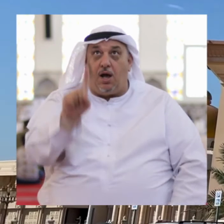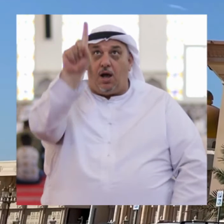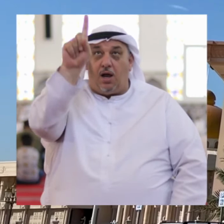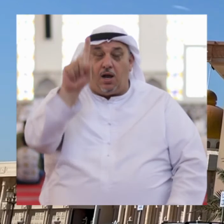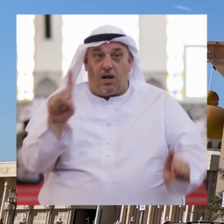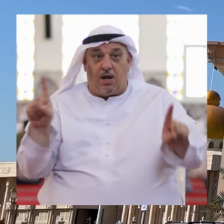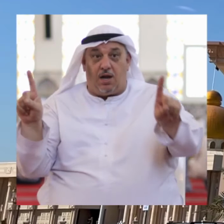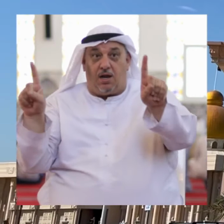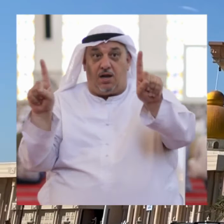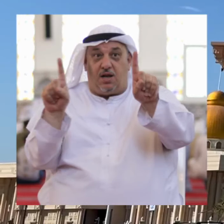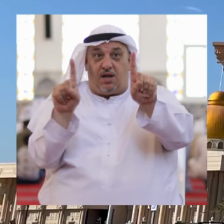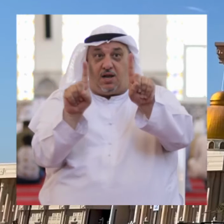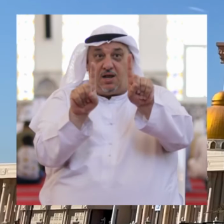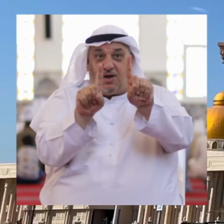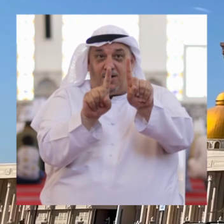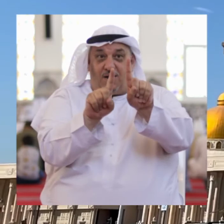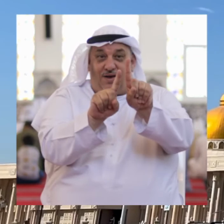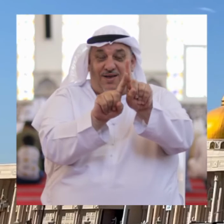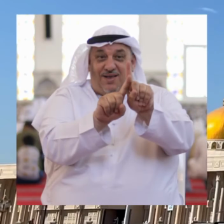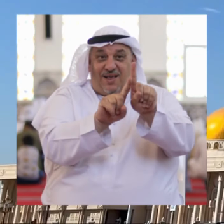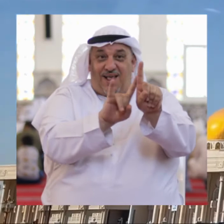لا اله الا الله